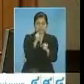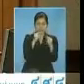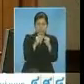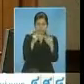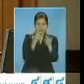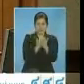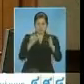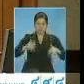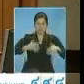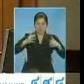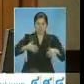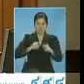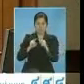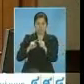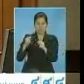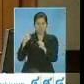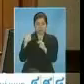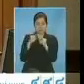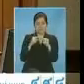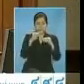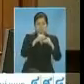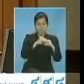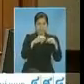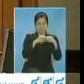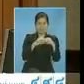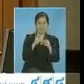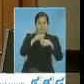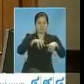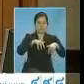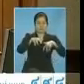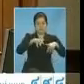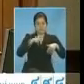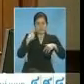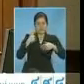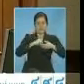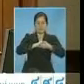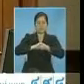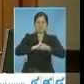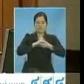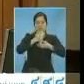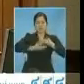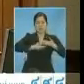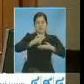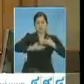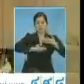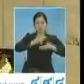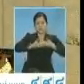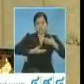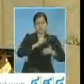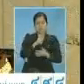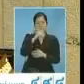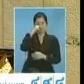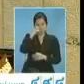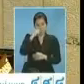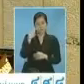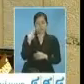ใหม่ๆและองค์ความรู้รวมถึงประชากรที่จะเข้ามาร่วมทำค้าขายและก็ลงทุนกับประเทศไทยมากขึ้นนะคะโดยมี